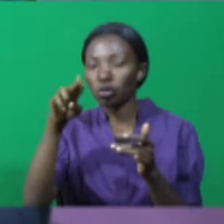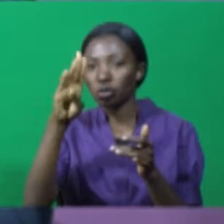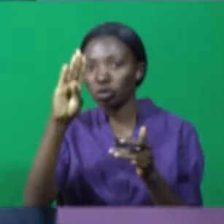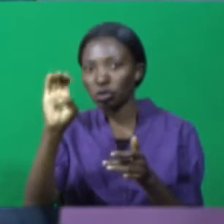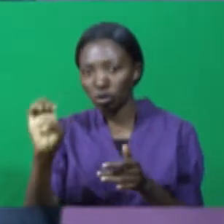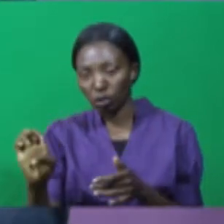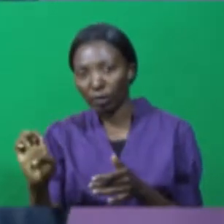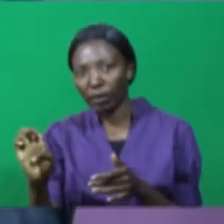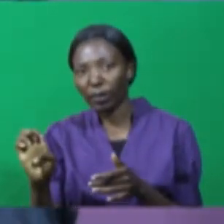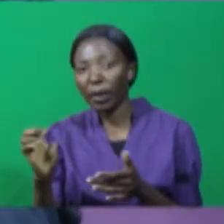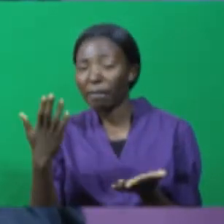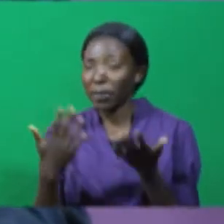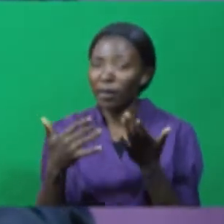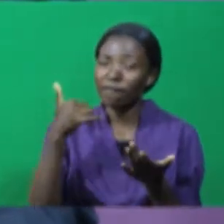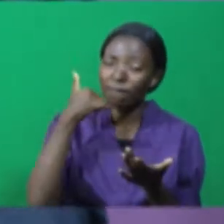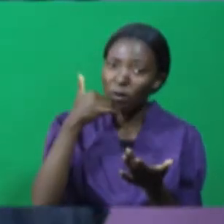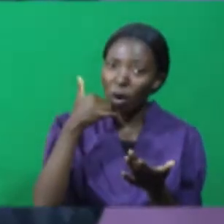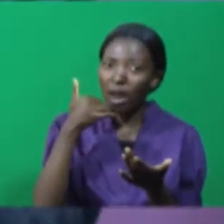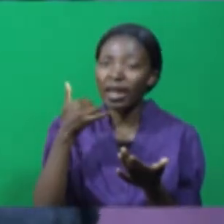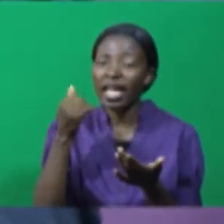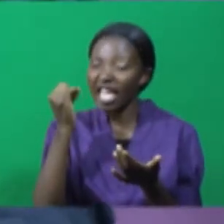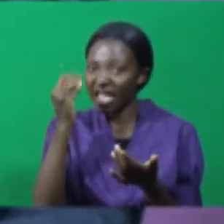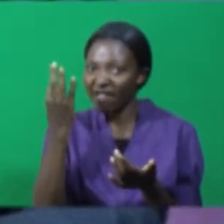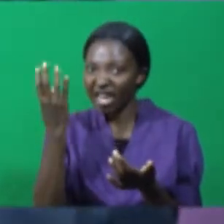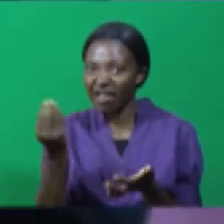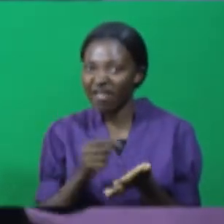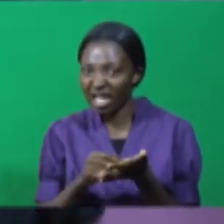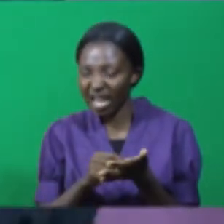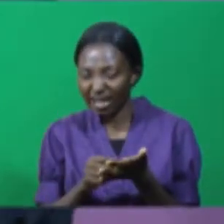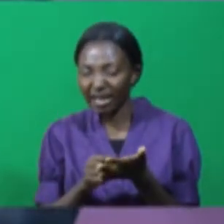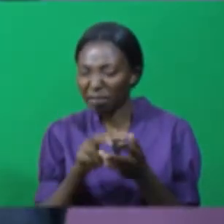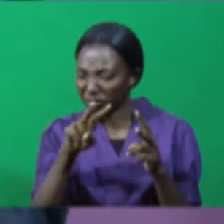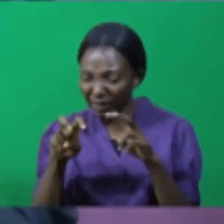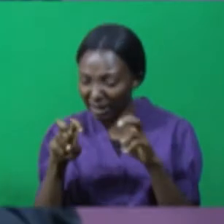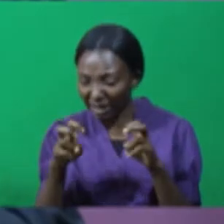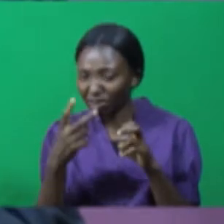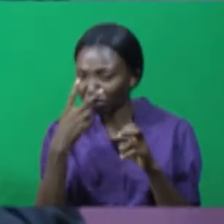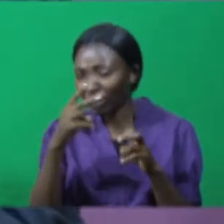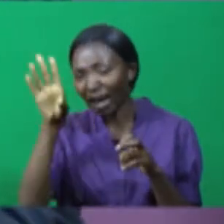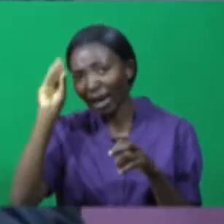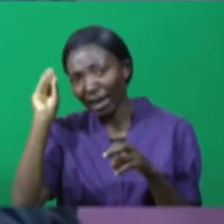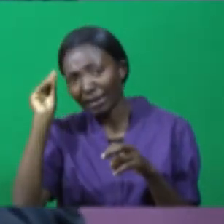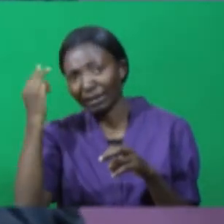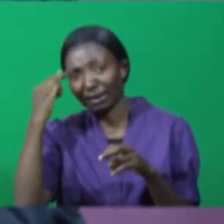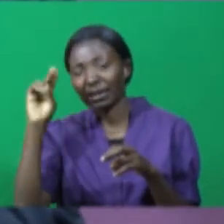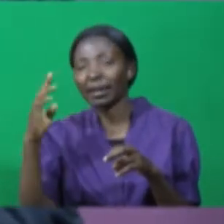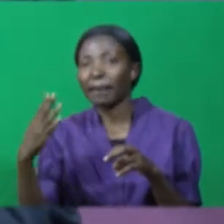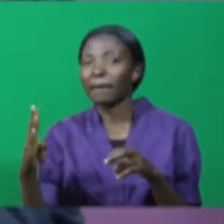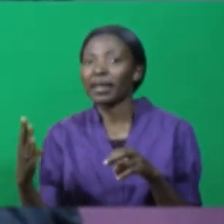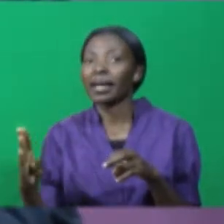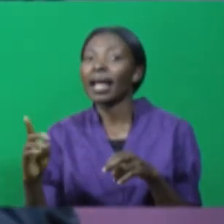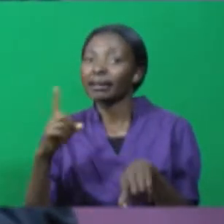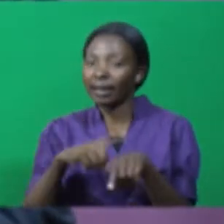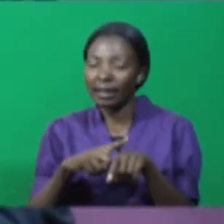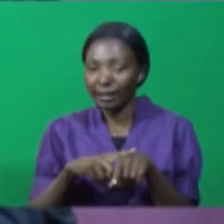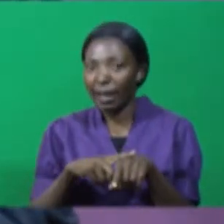enyu. Uine data rako shandisai mukana iwoyo kuti mudzokore zvidzidzo muchizwana zvese nguva dzeda dzichinje